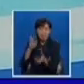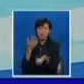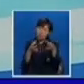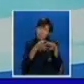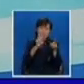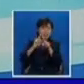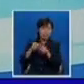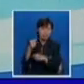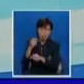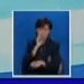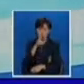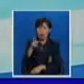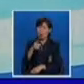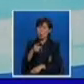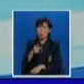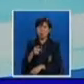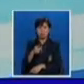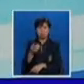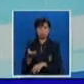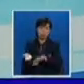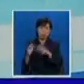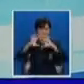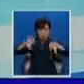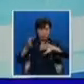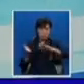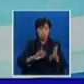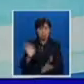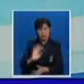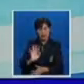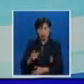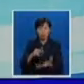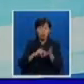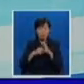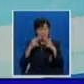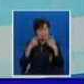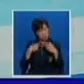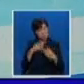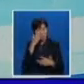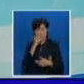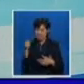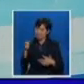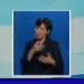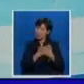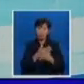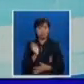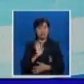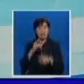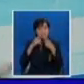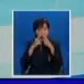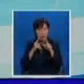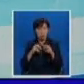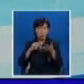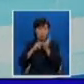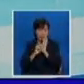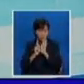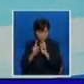แล้วบอกว่าอย่ายุบสภามันไม่ใช่เพราะว่าเขารักนายอภิสิทธิ์แต่เขาบอกว่าสังคมไทยประชาธิปไตยไทยเนี่ยจ